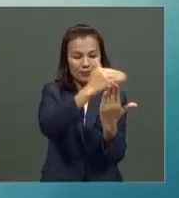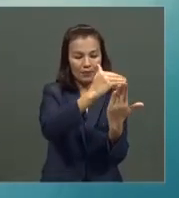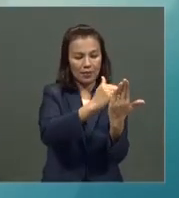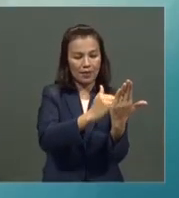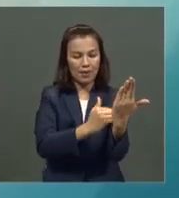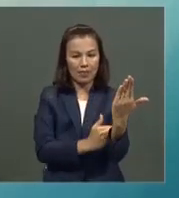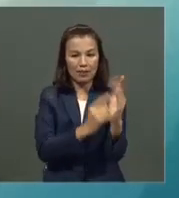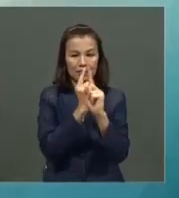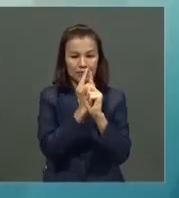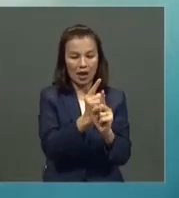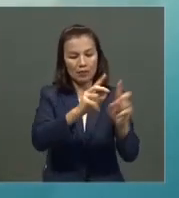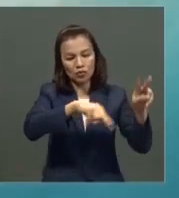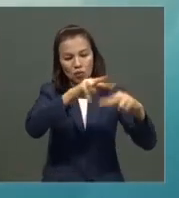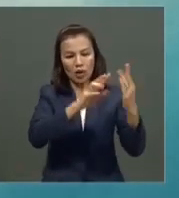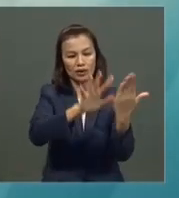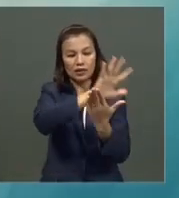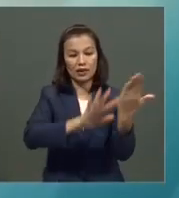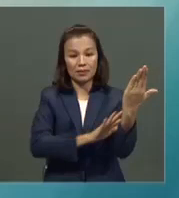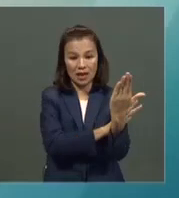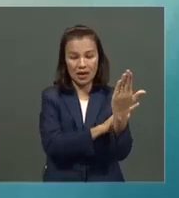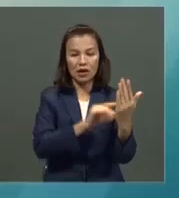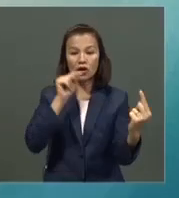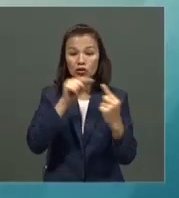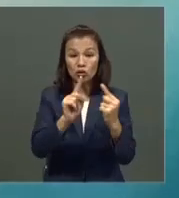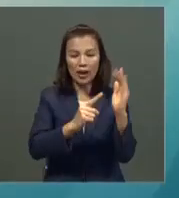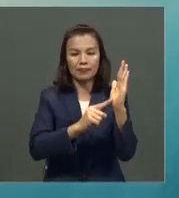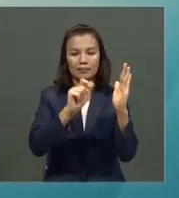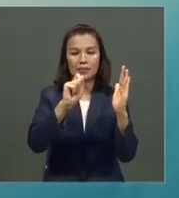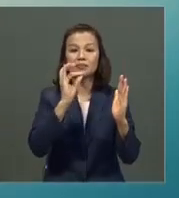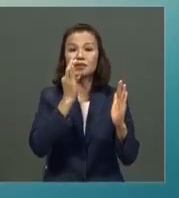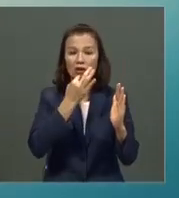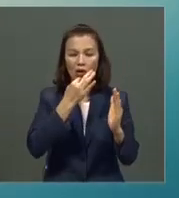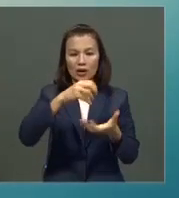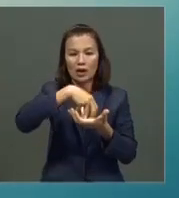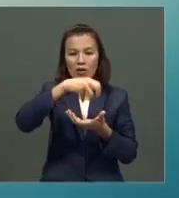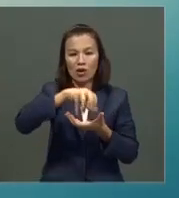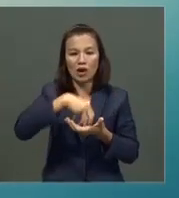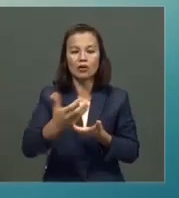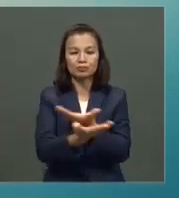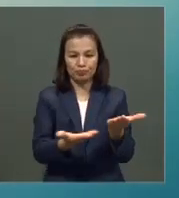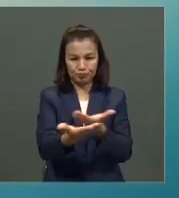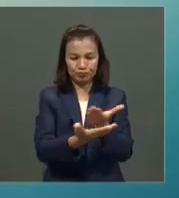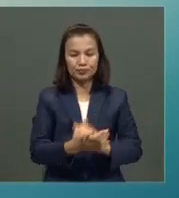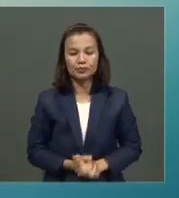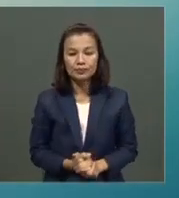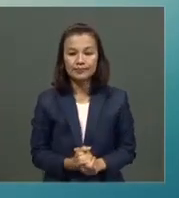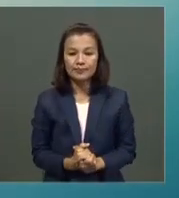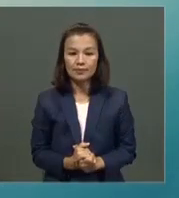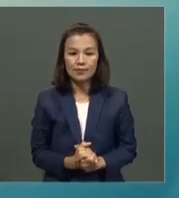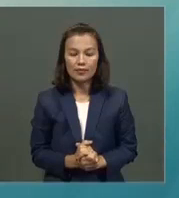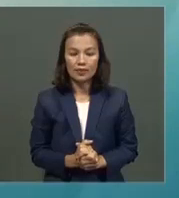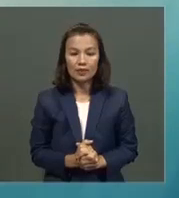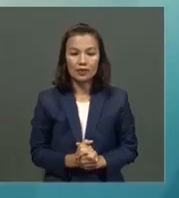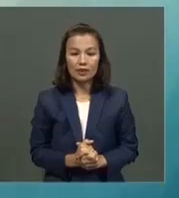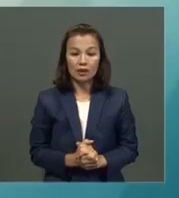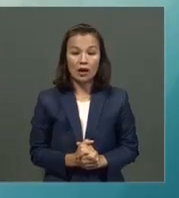เร่งระดมตรวจกันทั้งประเทศโดยเฉพาะที่สมุทรสาครค่ะก็เดี๋ยวมีรายละเอียดให้รับฟังกันนะคะมีผู้ที่เดินท